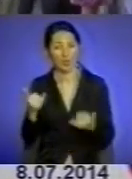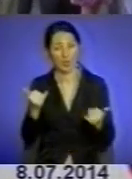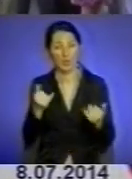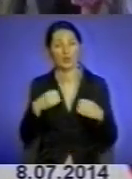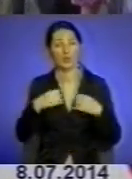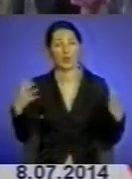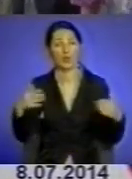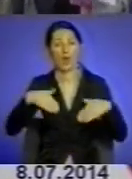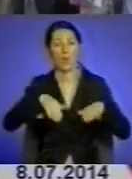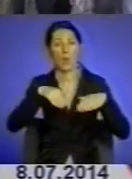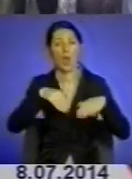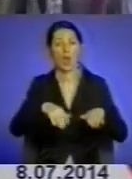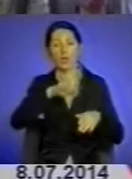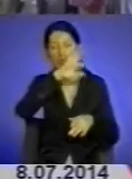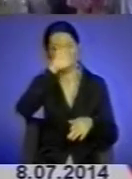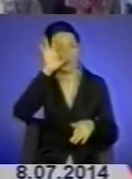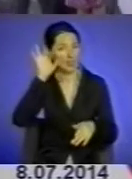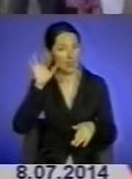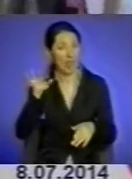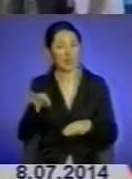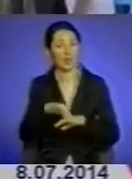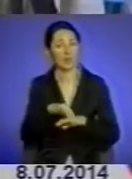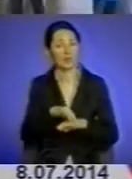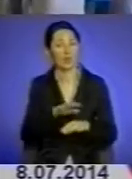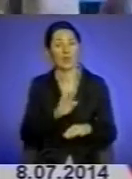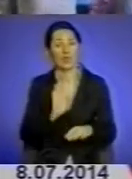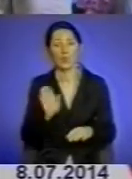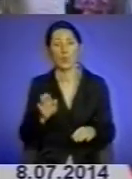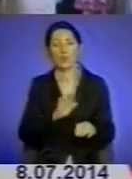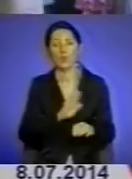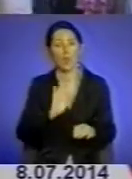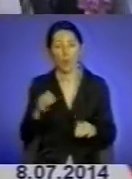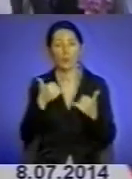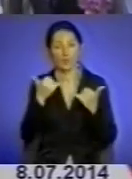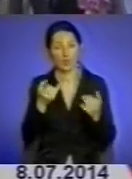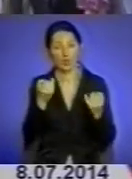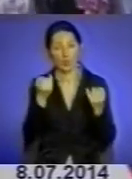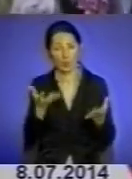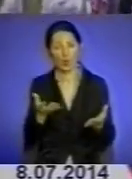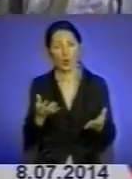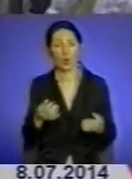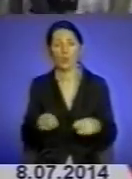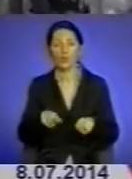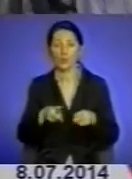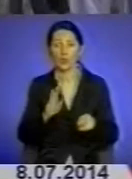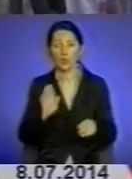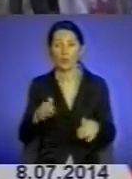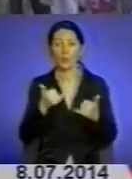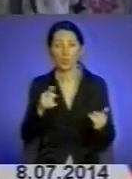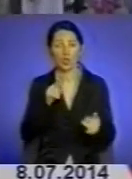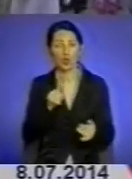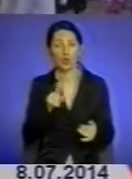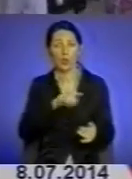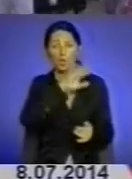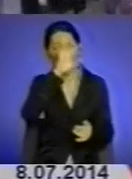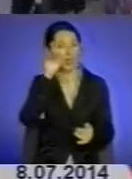парад наречених, він не був приурочений для того, щоб тільки потанцювати. Він був приурочений для того, щоб показати, що